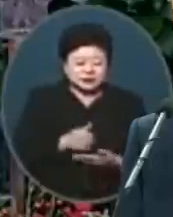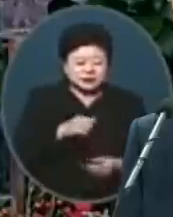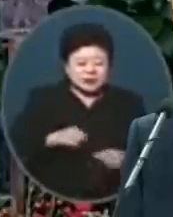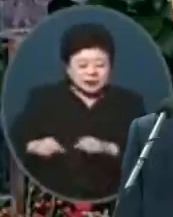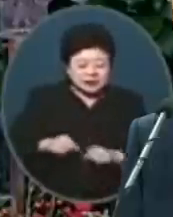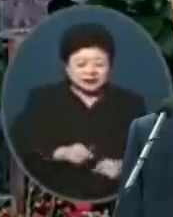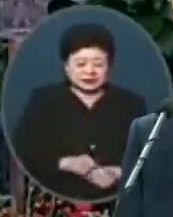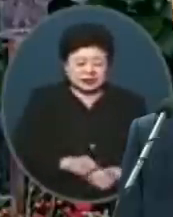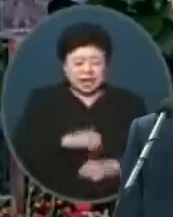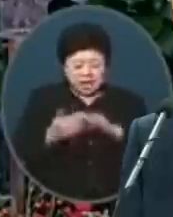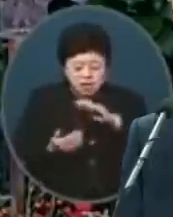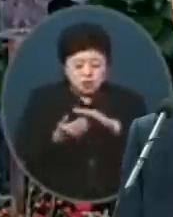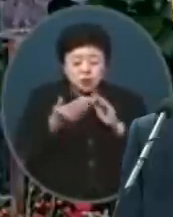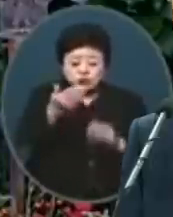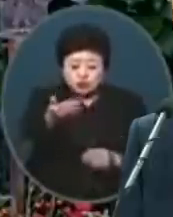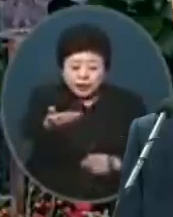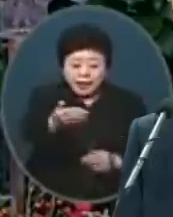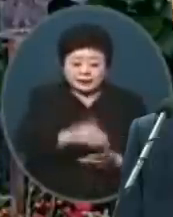경영하는 것이 이루어지리라.